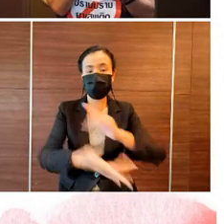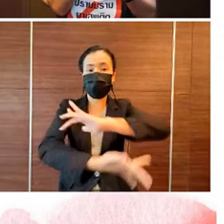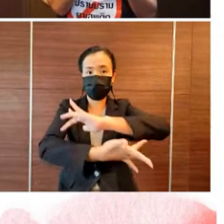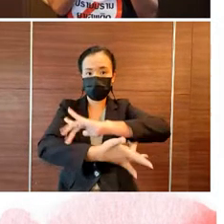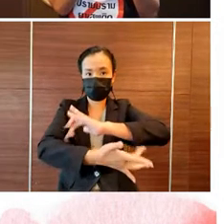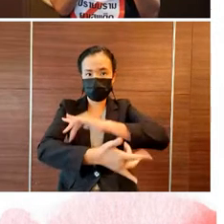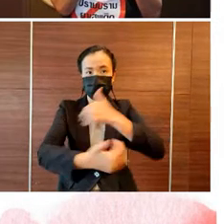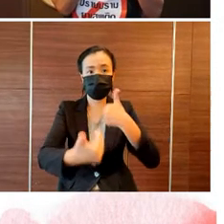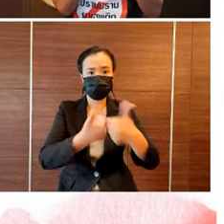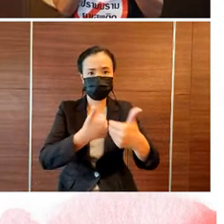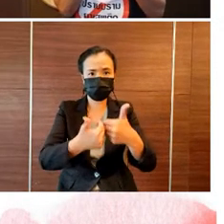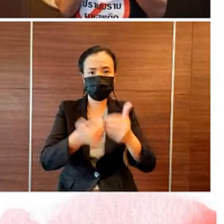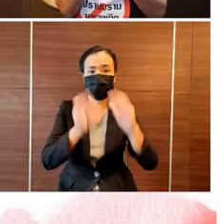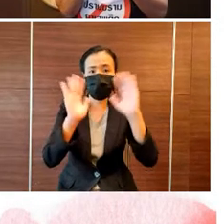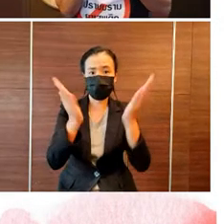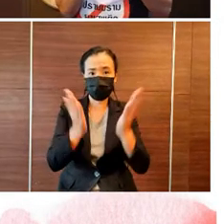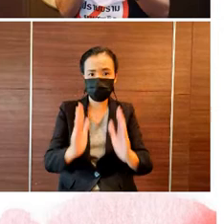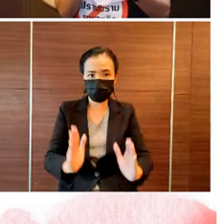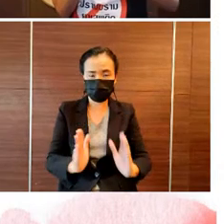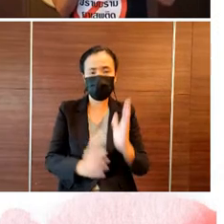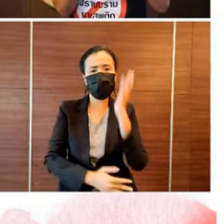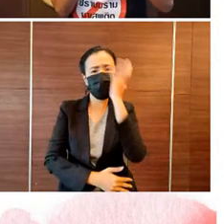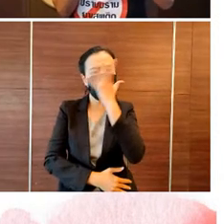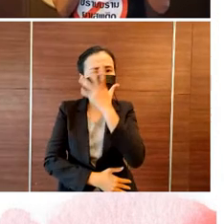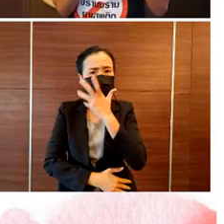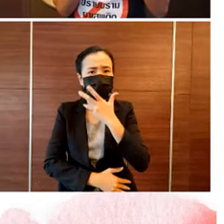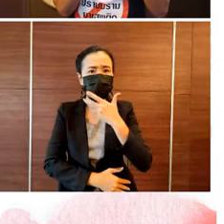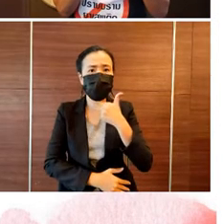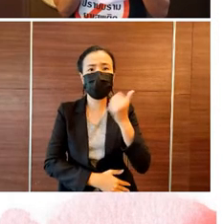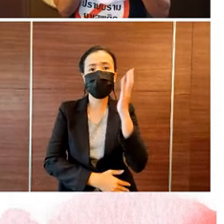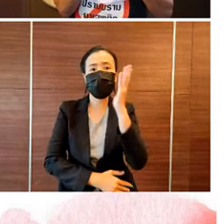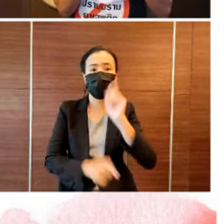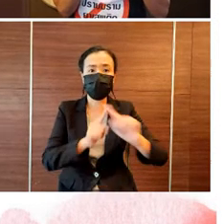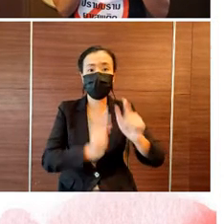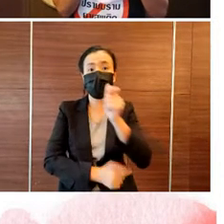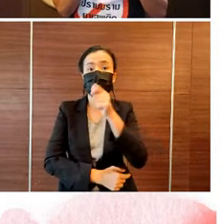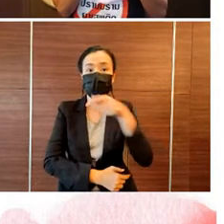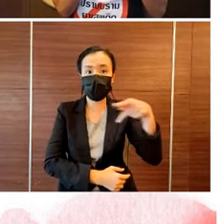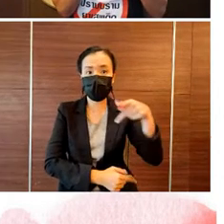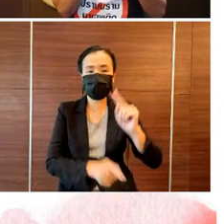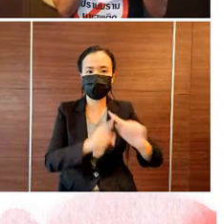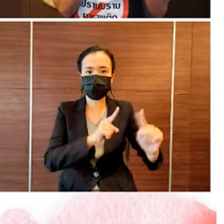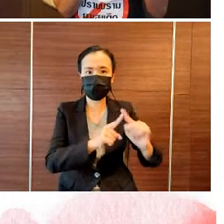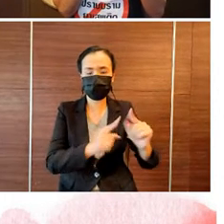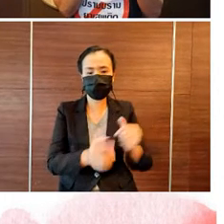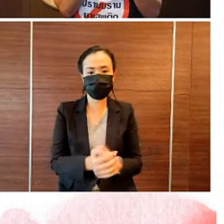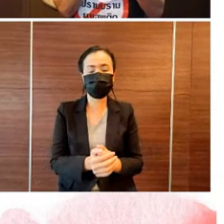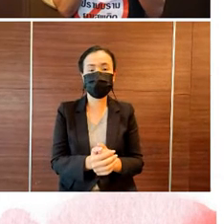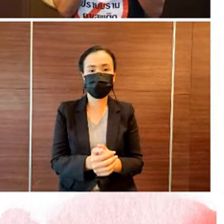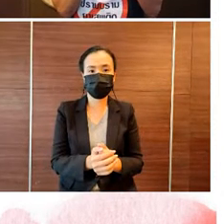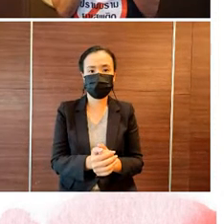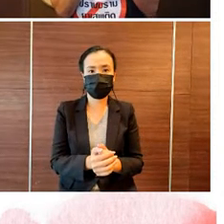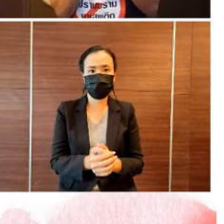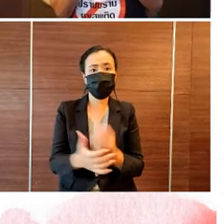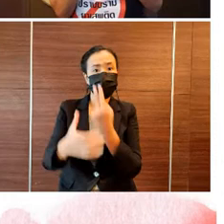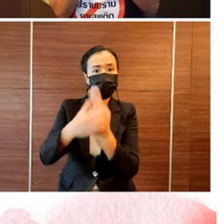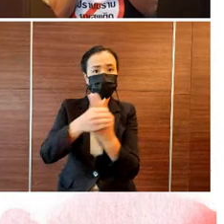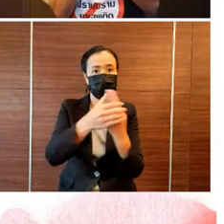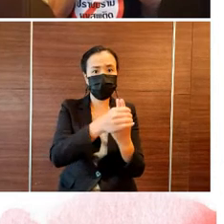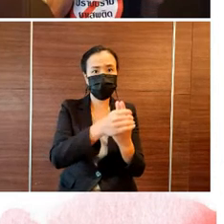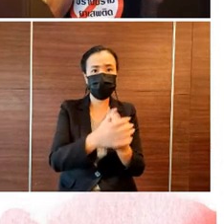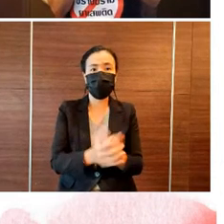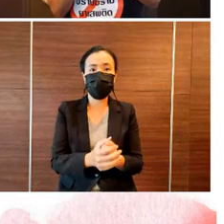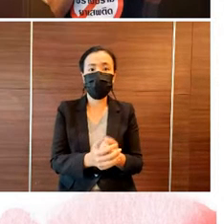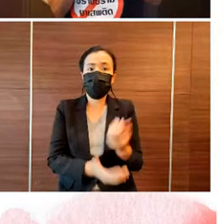Transgender มักให้ความสำคัญกับรูปลักษณ์หน้าตาและหุ่นเช่นในแอปพลิเคชันเนาะไม่ว่าจะเป็น Guider หรือ Blue เนี่ยสามารถเลือกหาคู่จากน้ำหนักส่ว